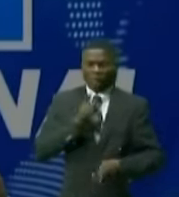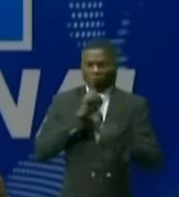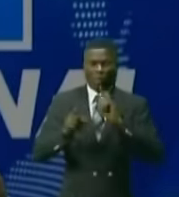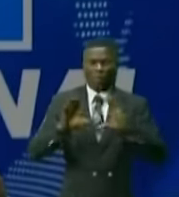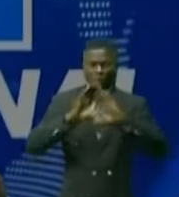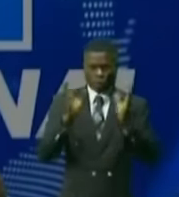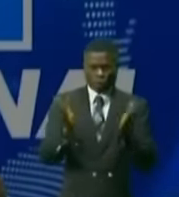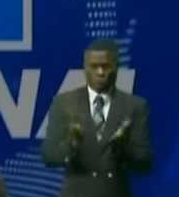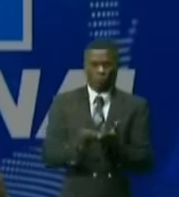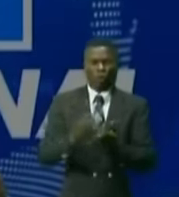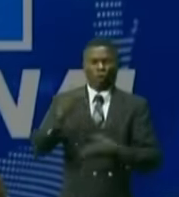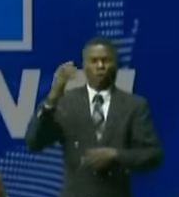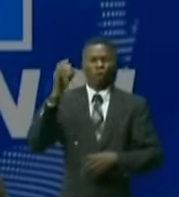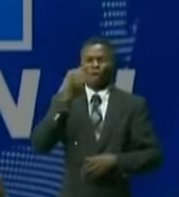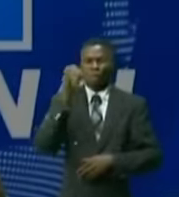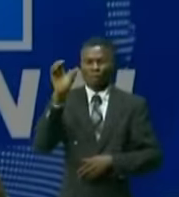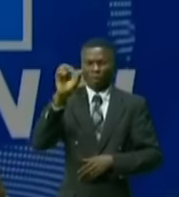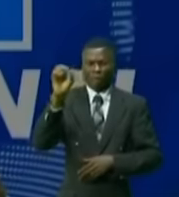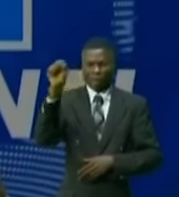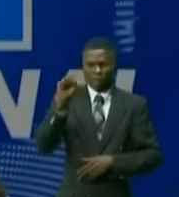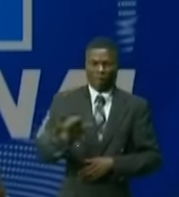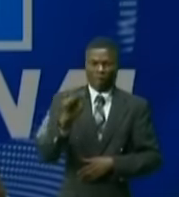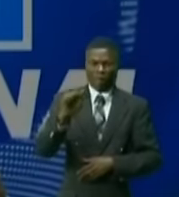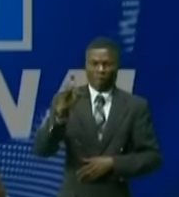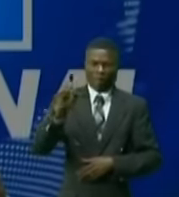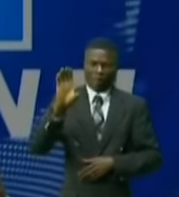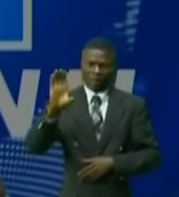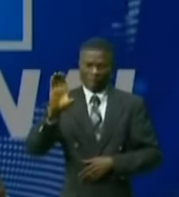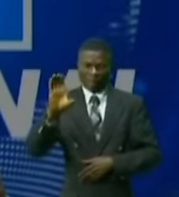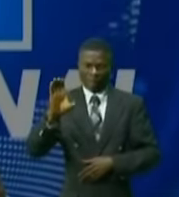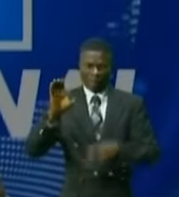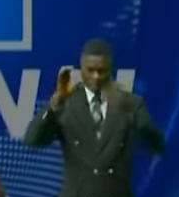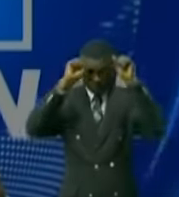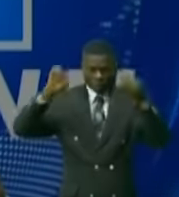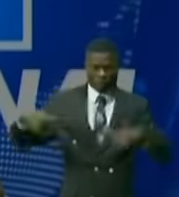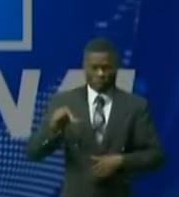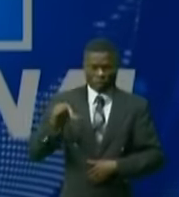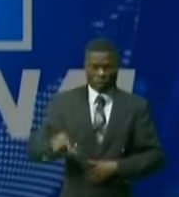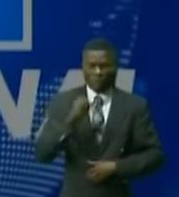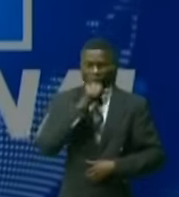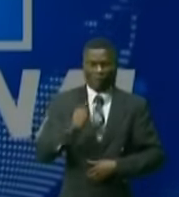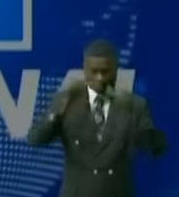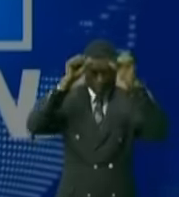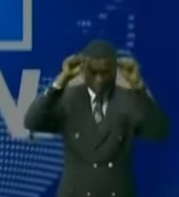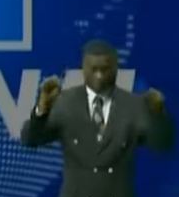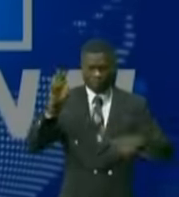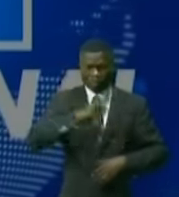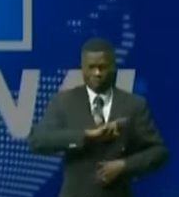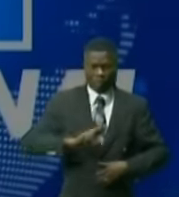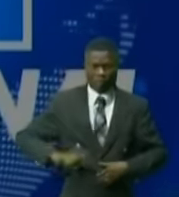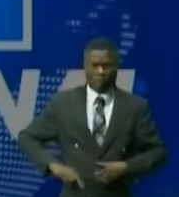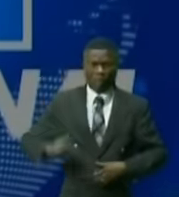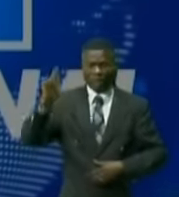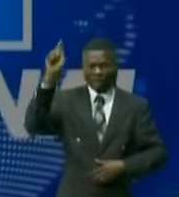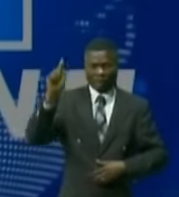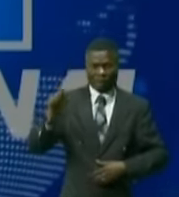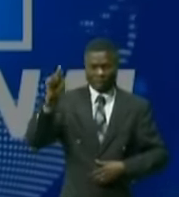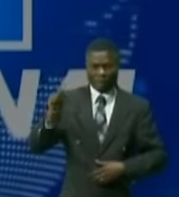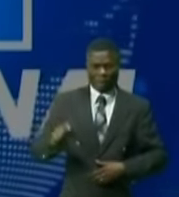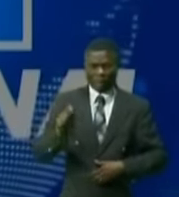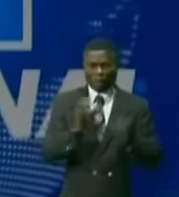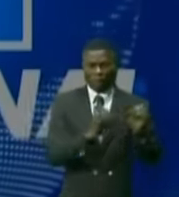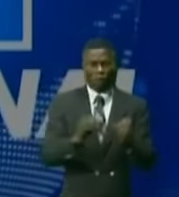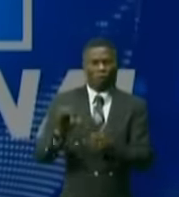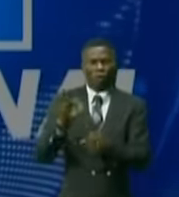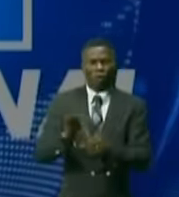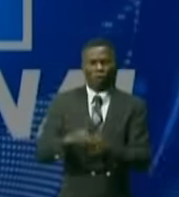comité des sages de la SADC que préside Jacques Kaya Kikwete, ancien président de la République de Tanzanie, sur l'organisation